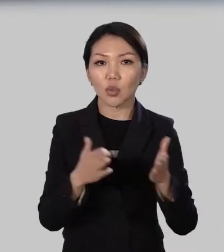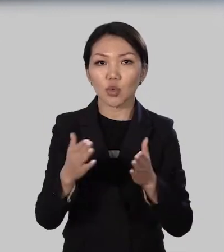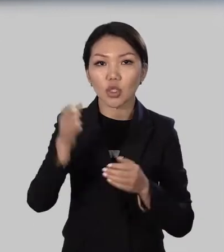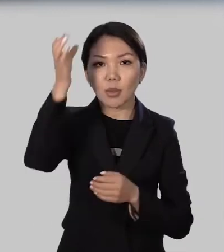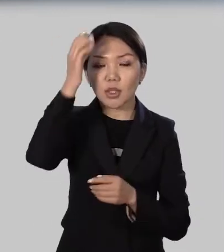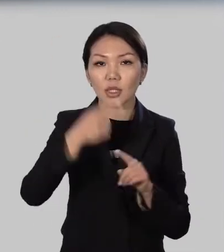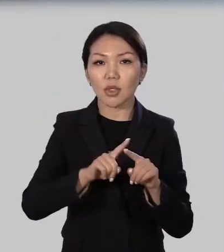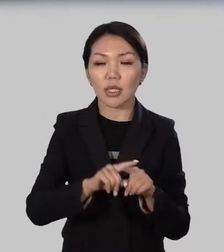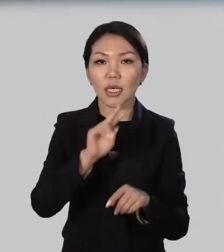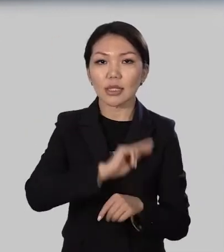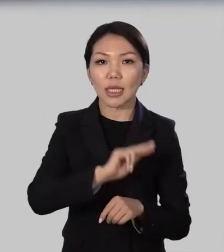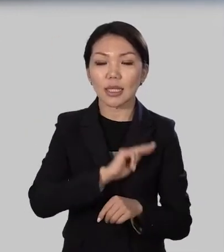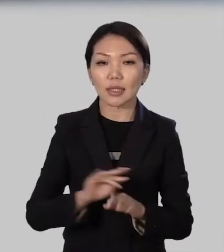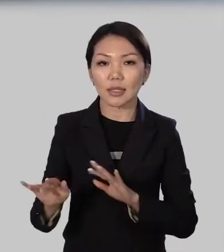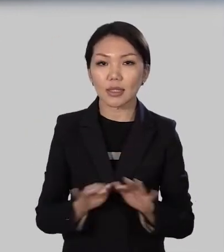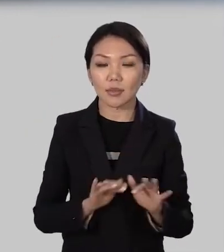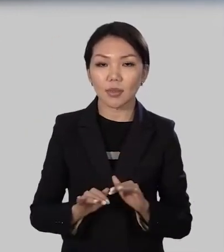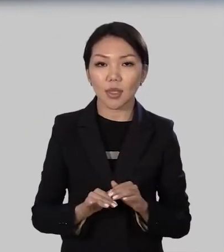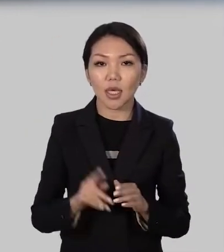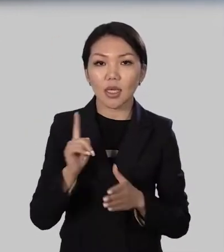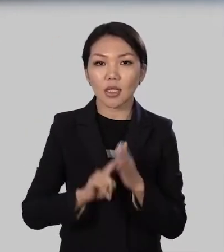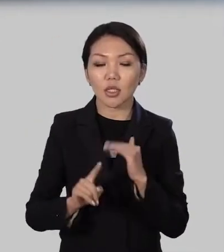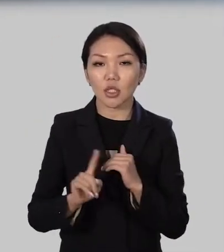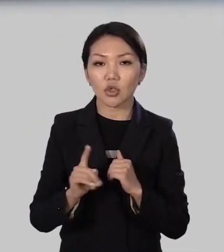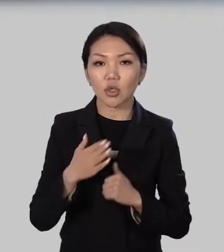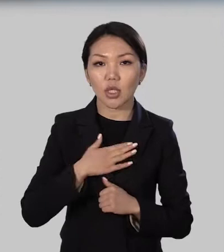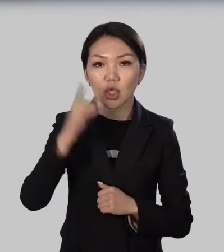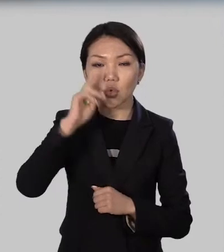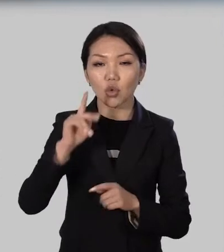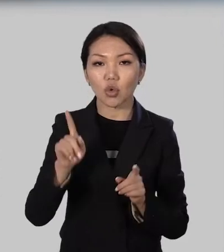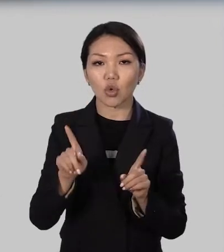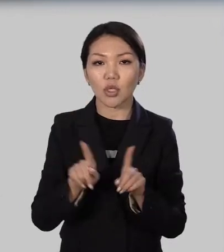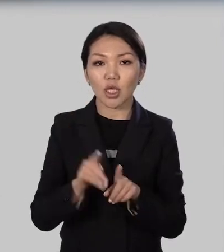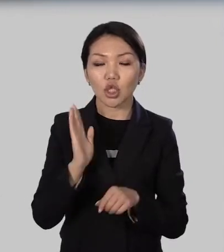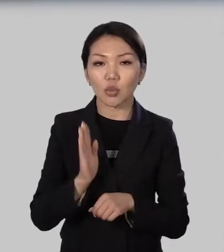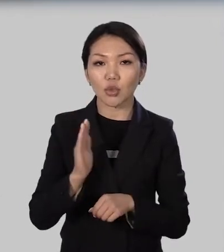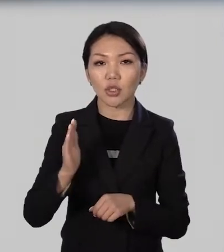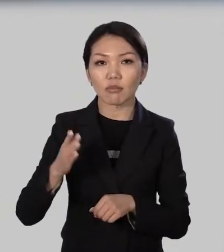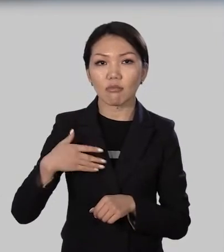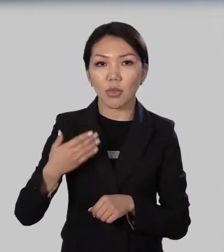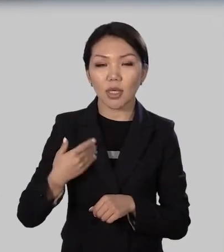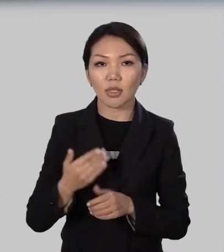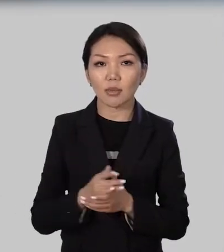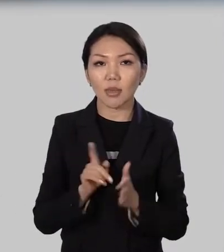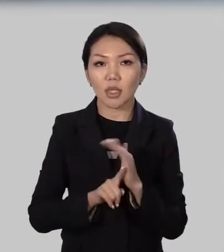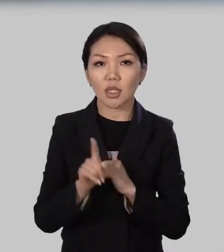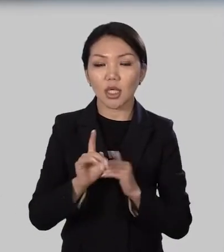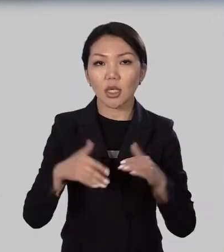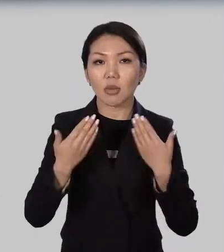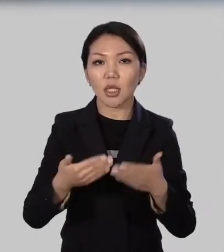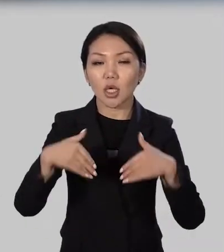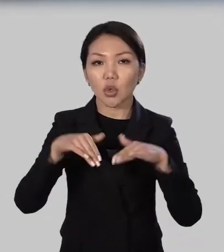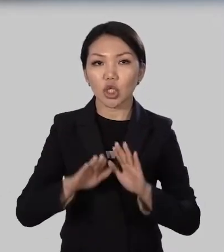это деятельность. Надеюсь, наш урок сегодня будет плодотворным. А для начала предлагаю